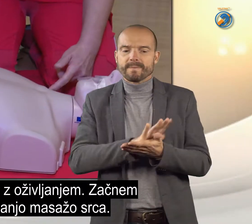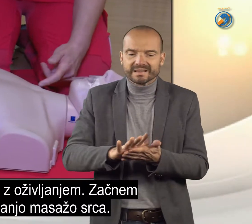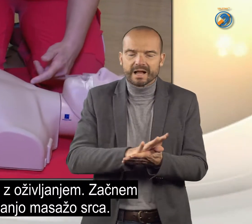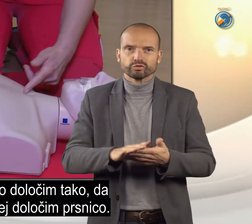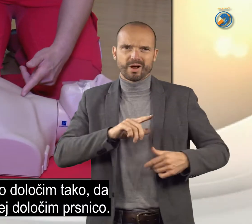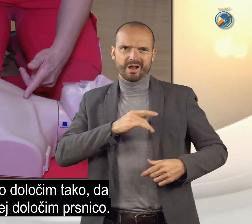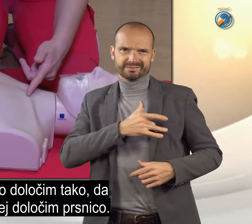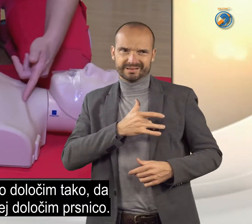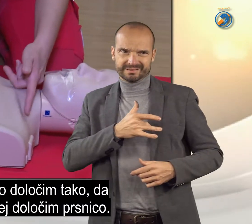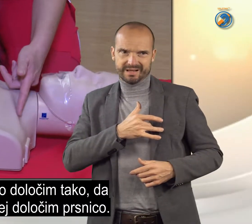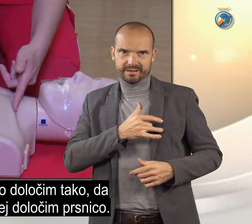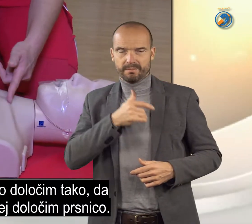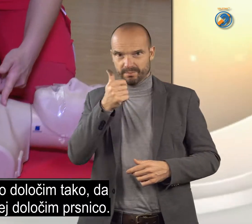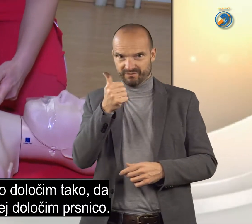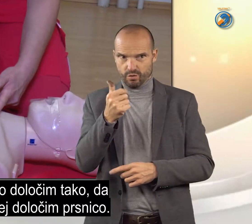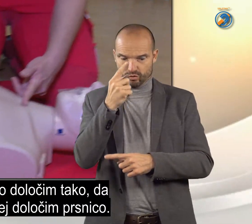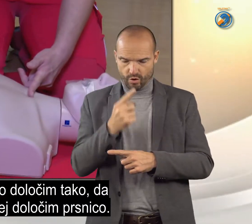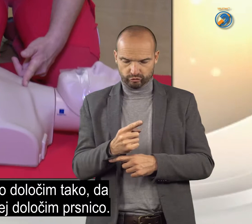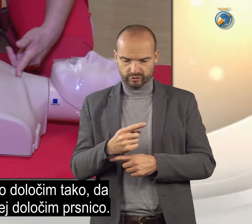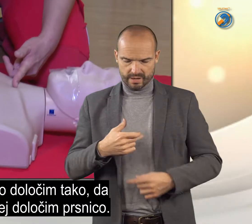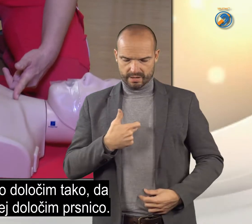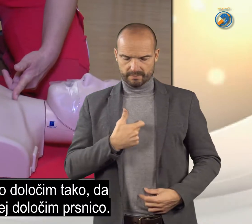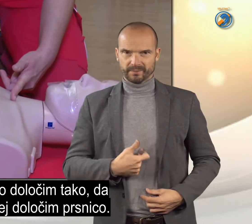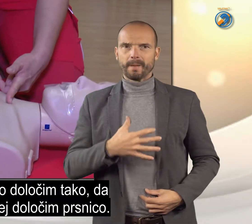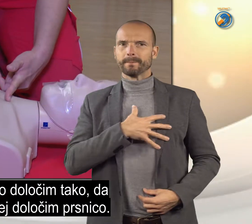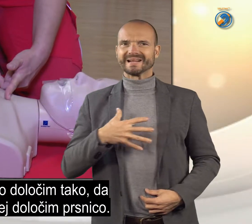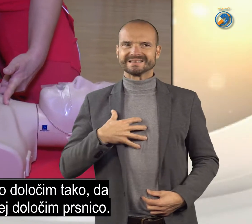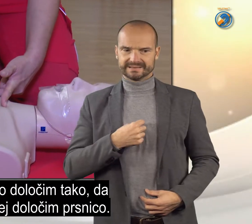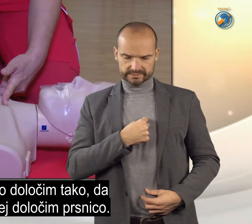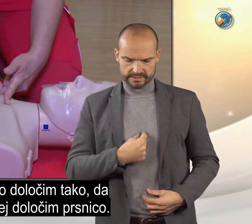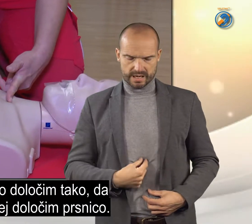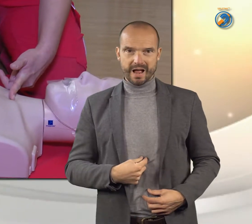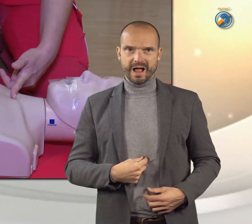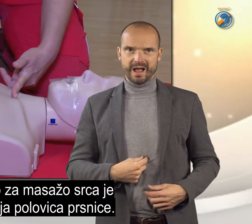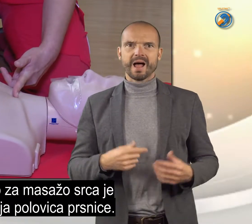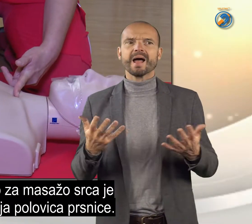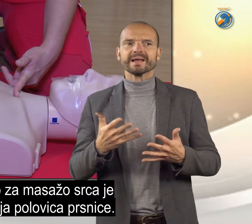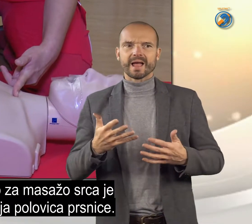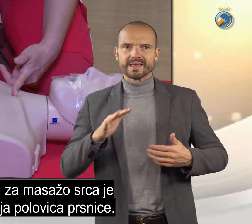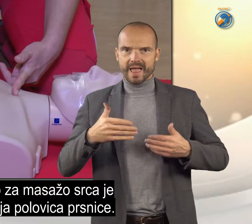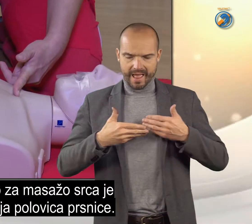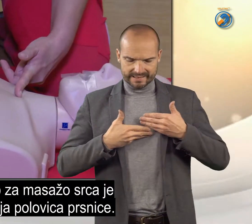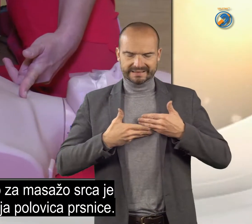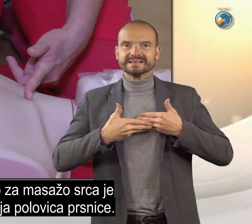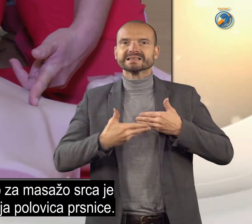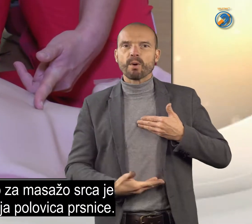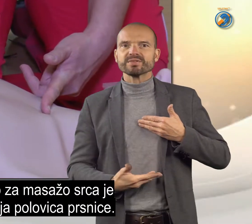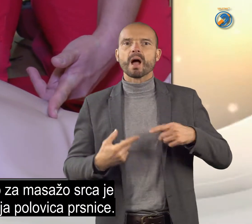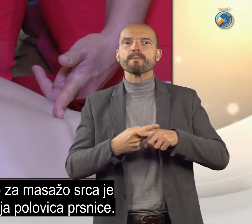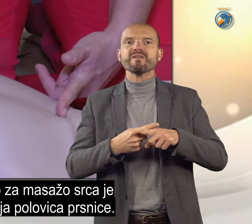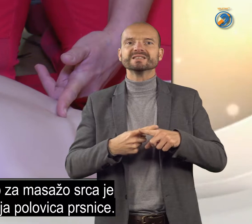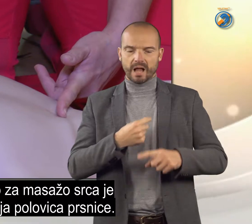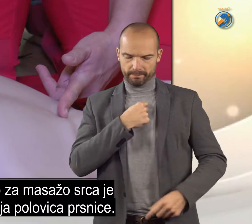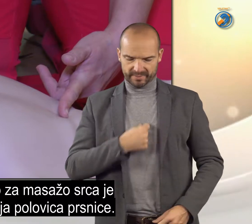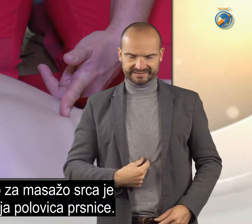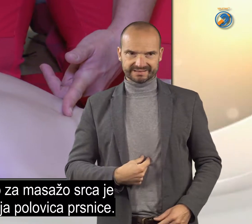srca. Mesto določim na tak način, da si najprej določim prsnico. Mesto za masažo srca je